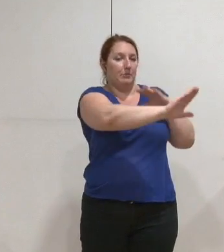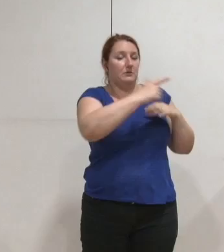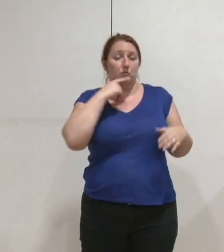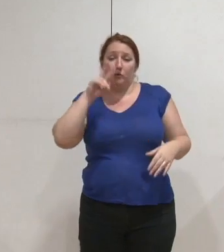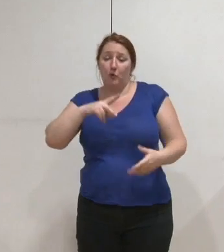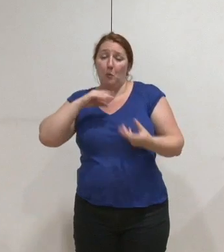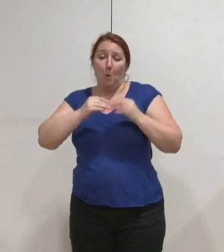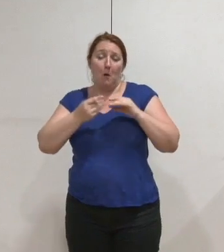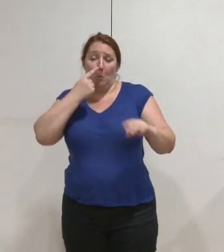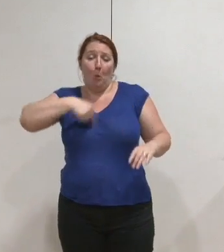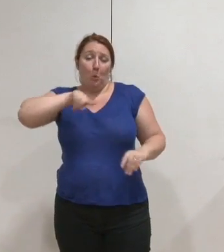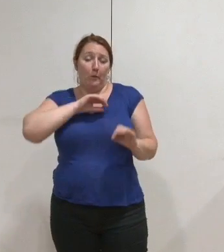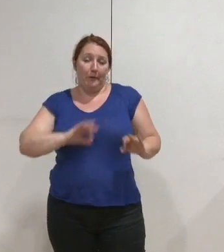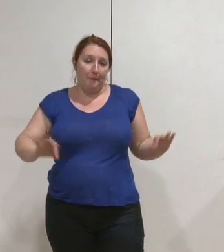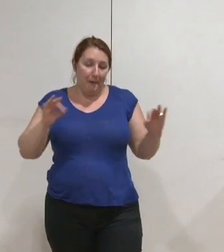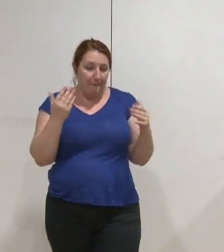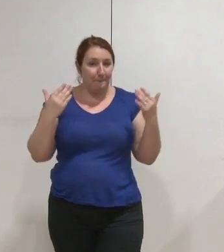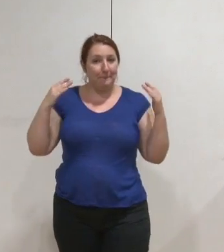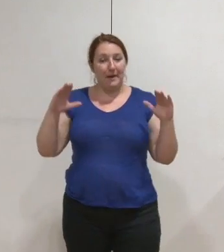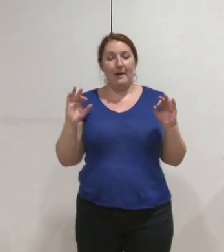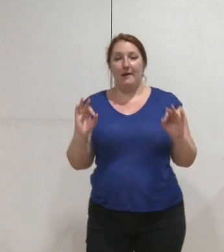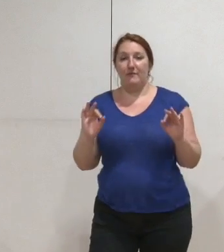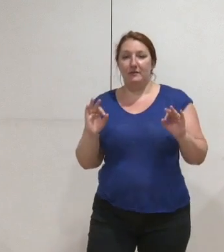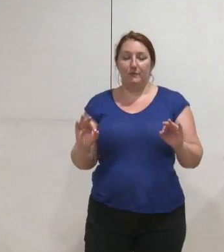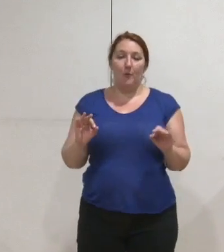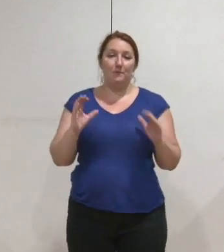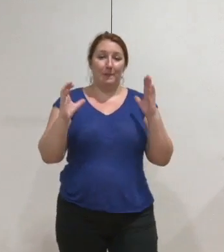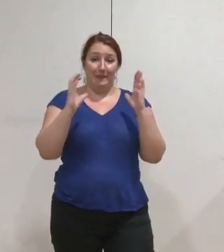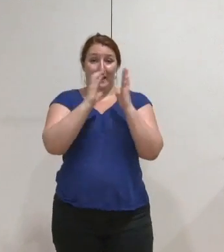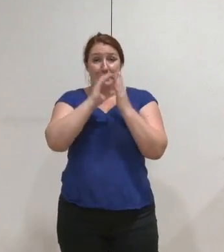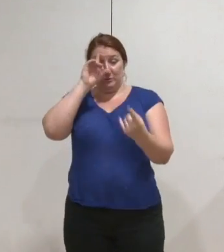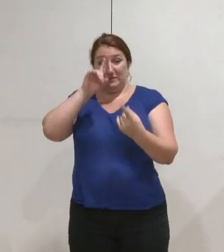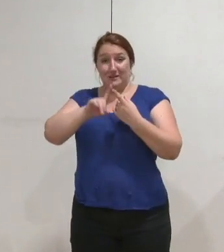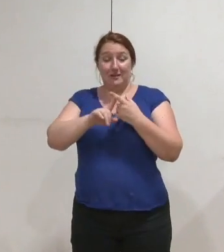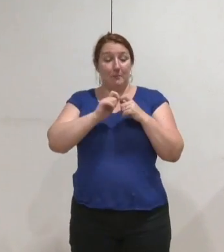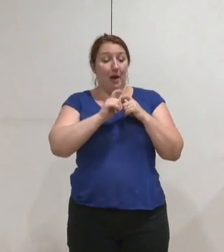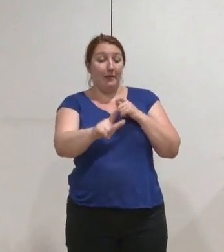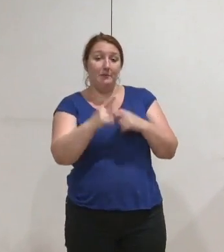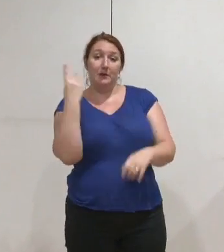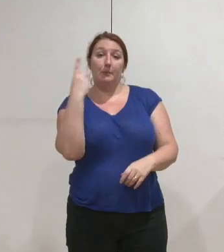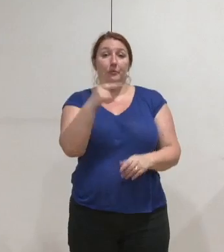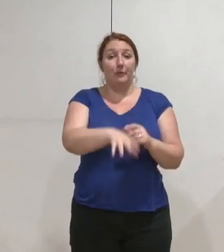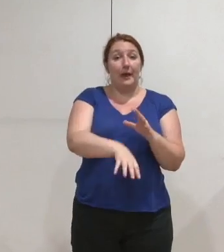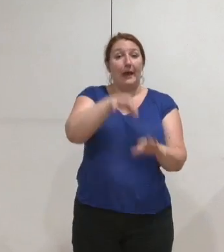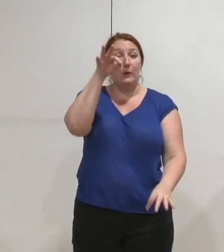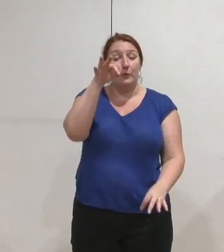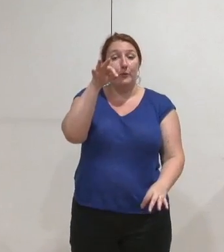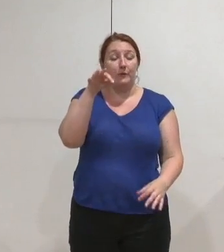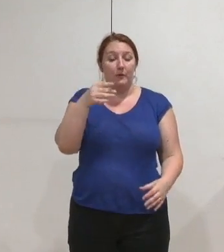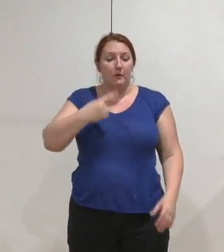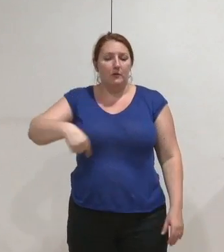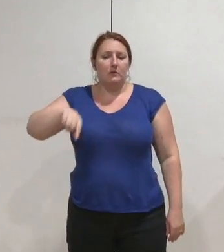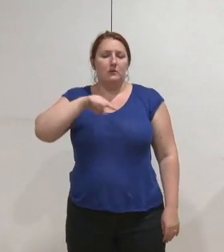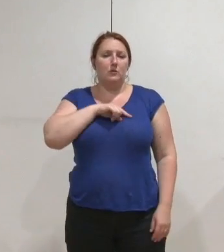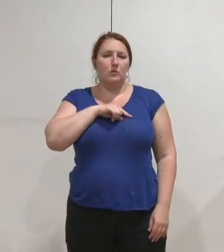mais effectivement puisque cette délibération aborde la question des indemnités des et que nous